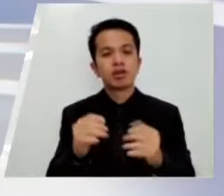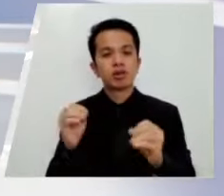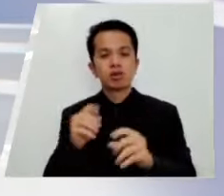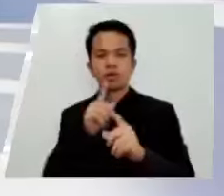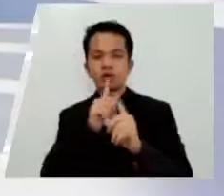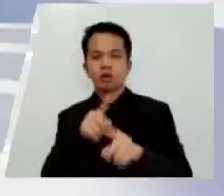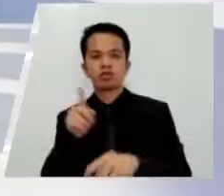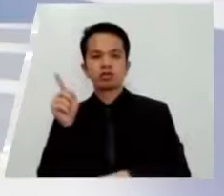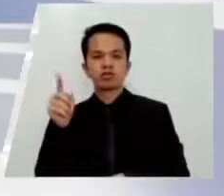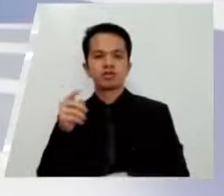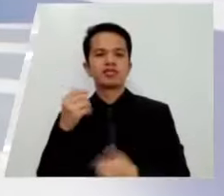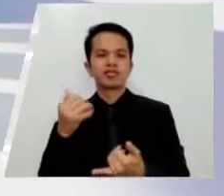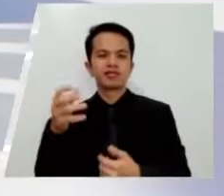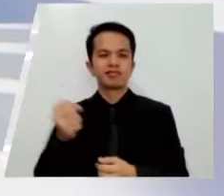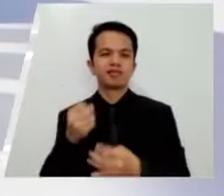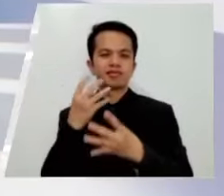ngayon.